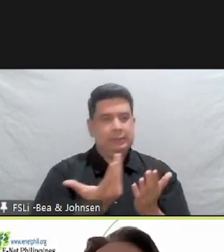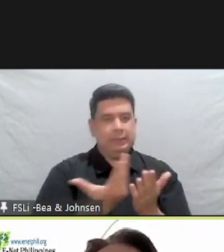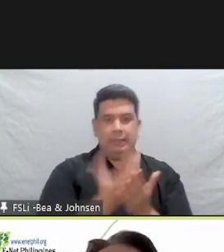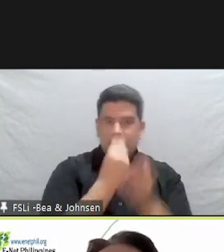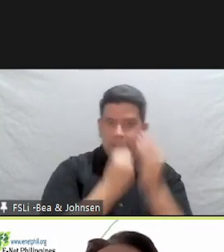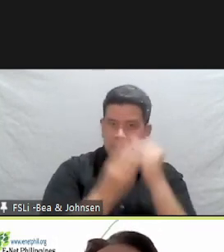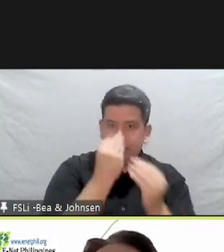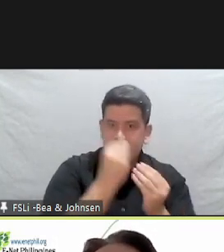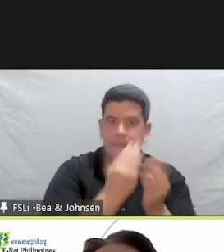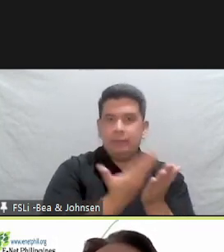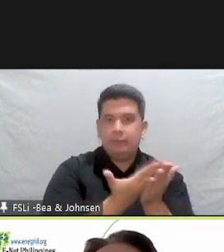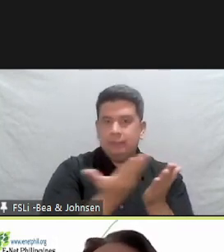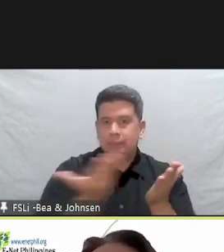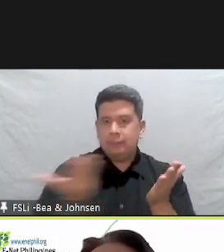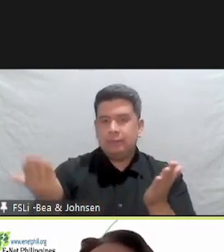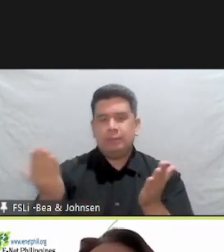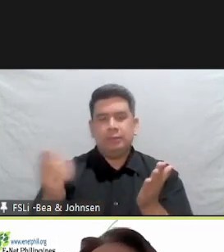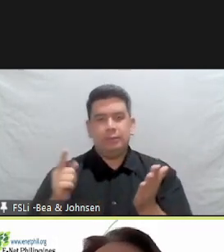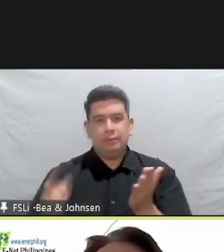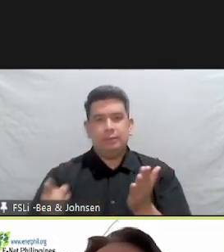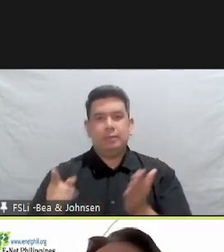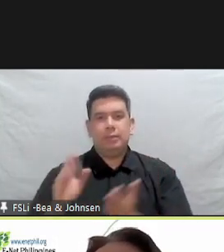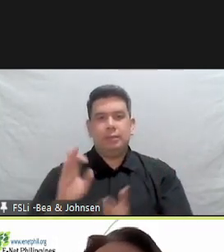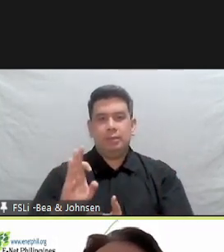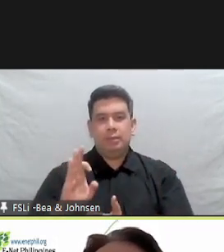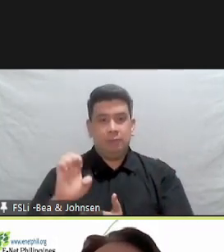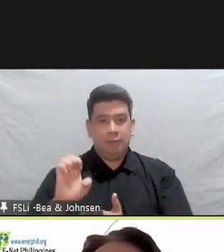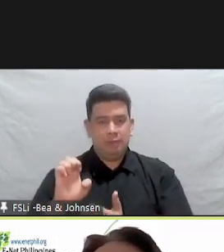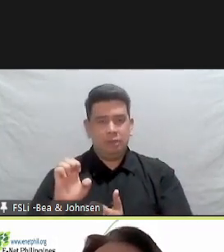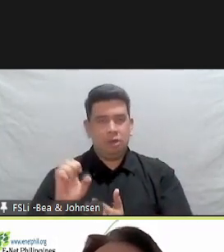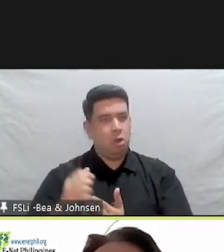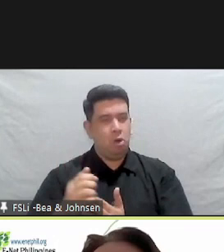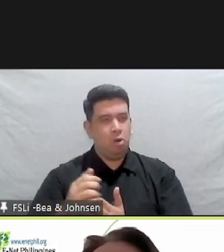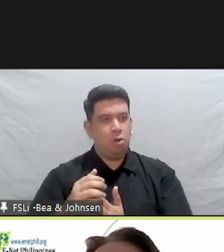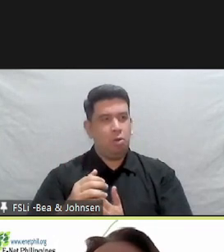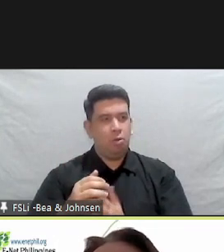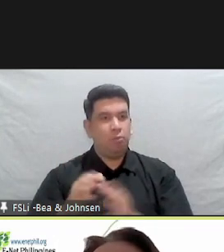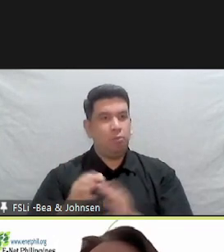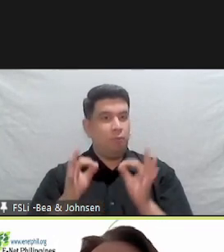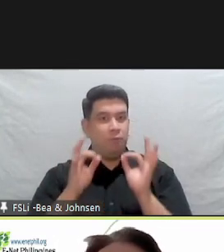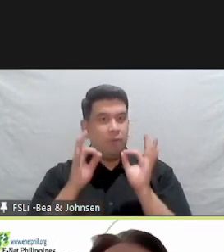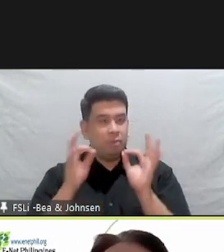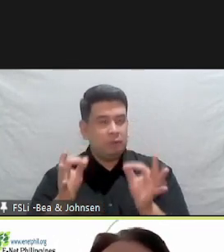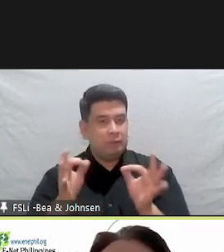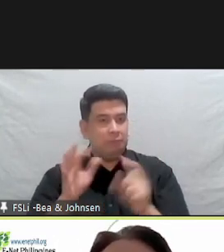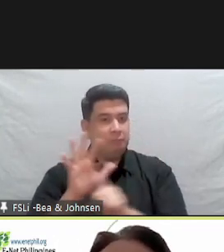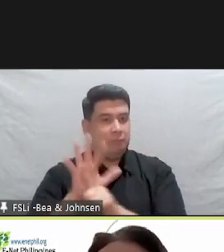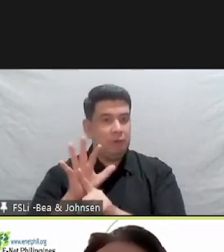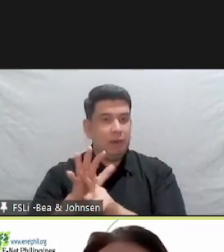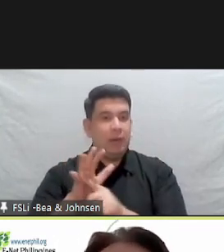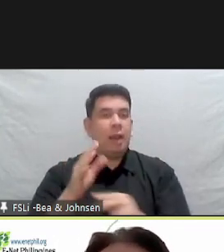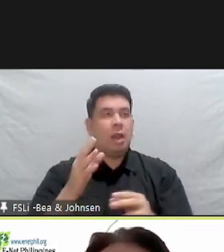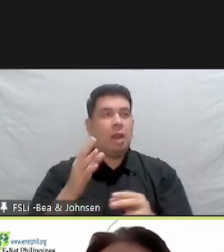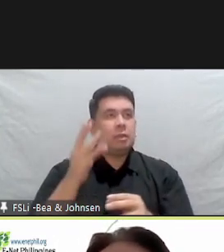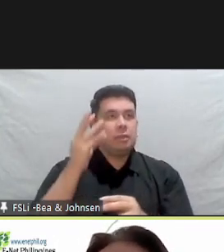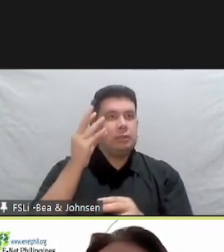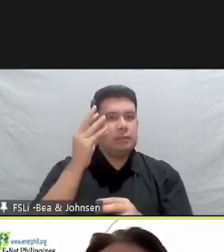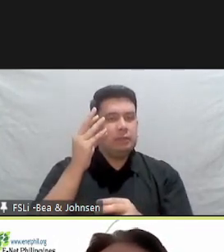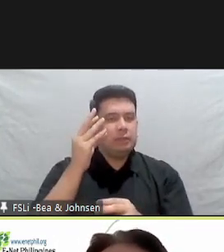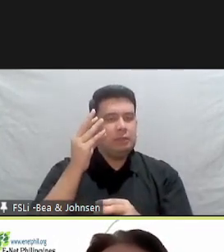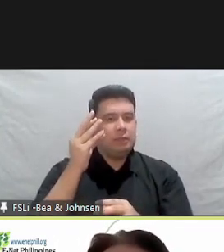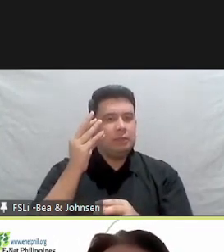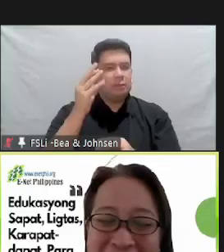MTBMLE. Si Fe Epang Balbin, autor ng ortografiya o mga module ng